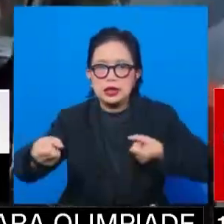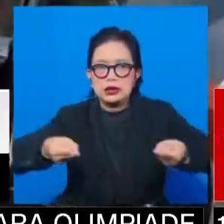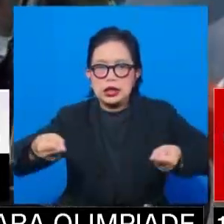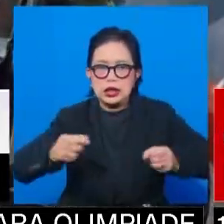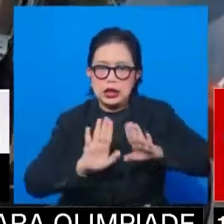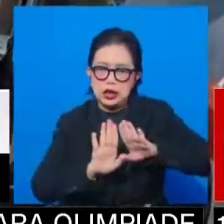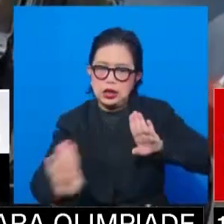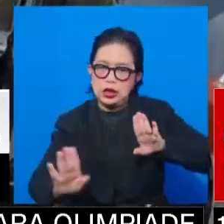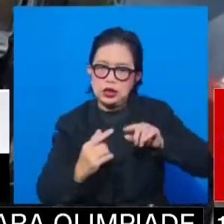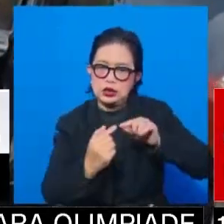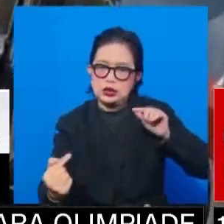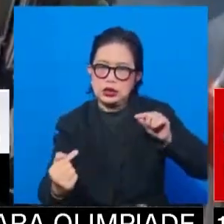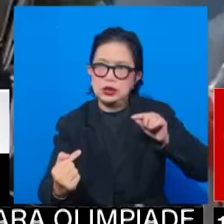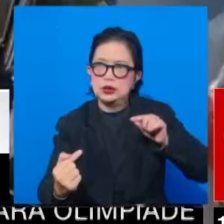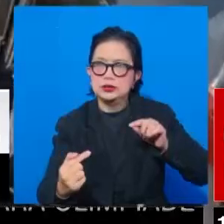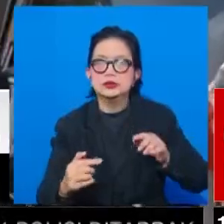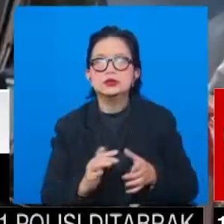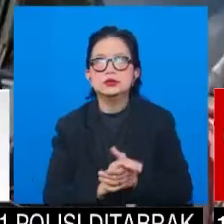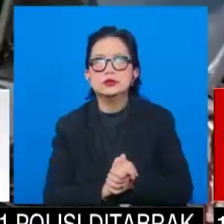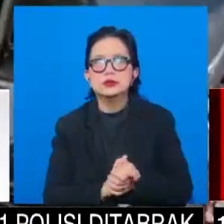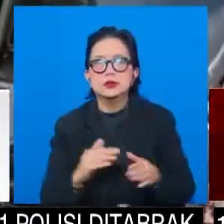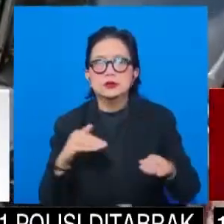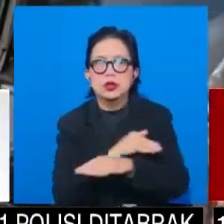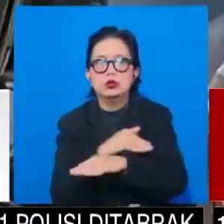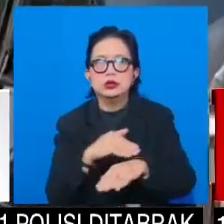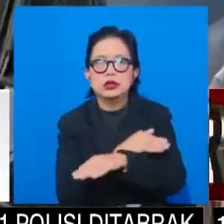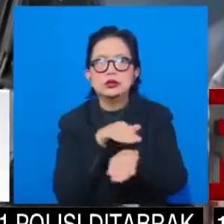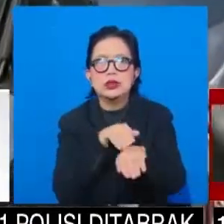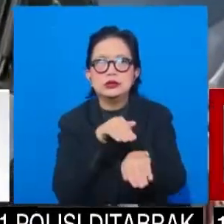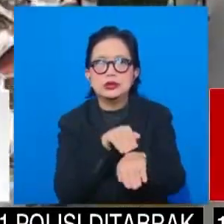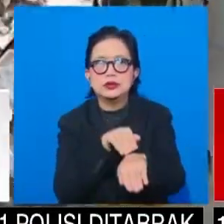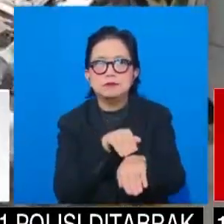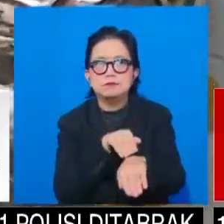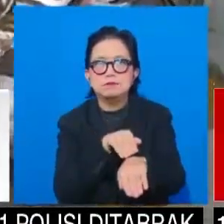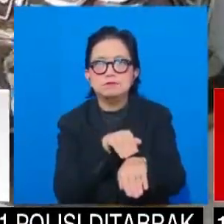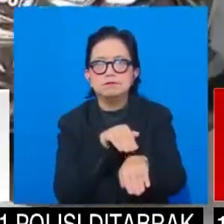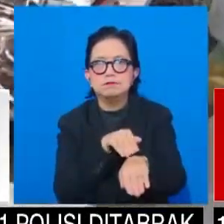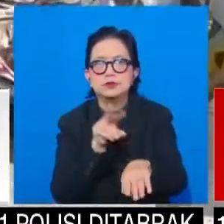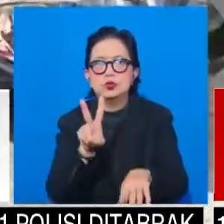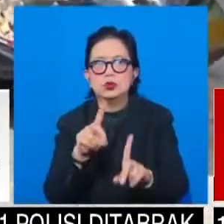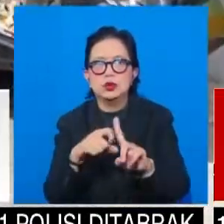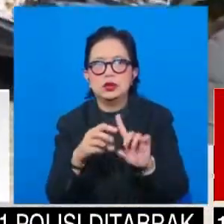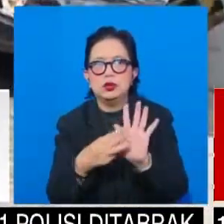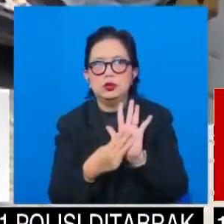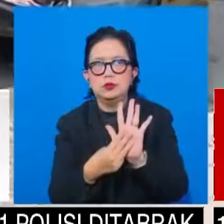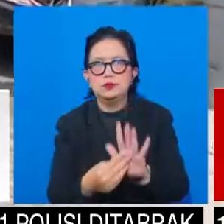blong. Akibat kecelakaan ini lalu lintas sempat mengalami kemacetan hingga kendaraan antre sepanjang 2 km.